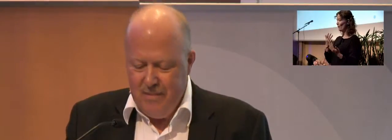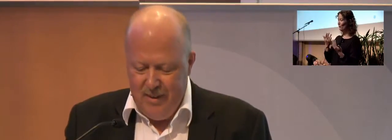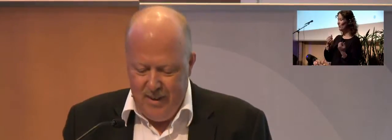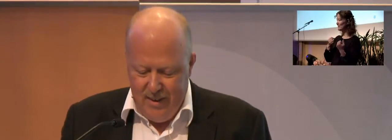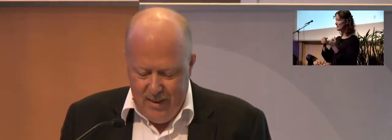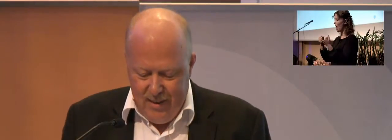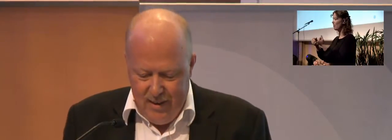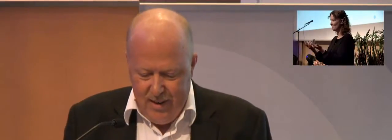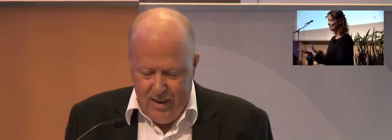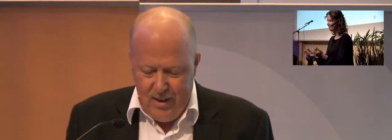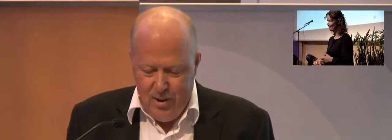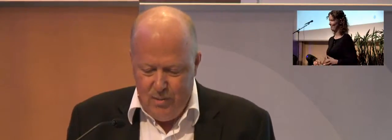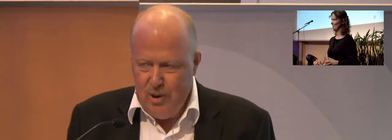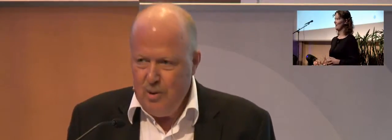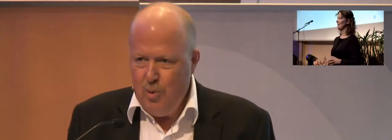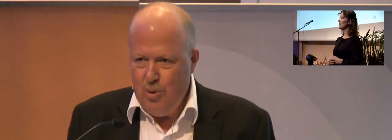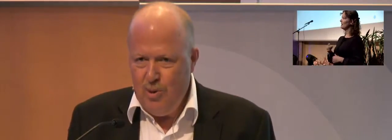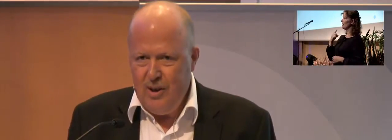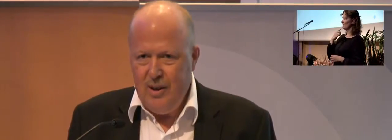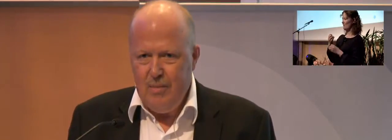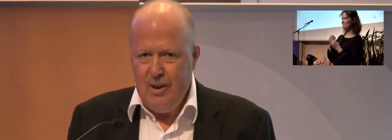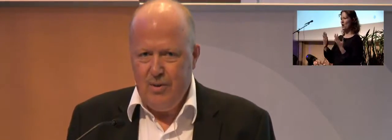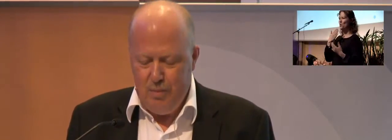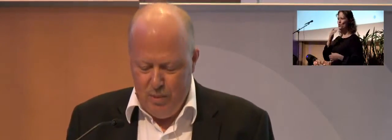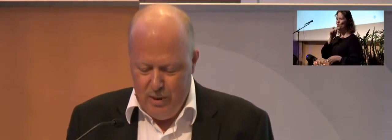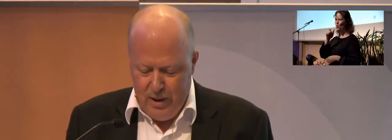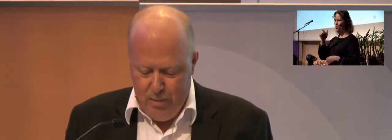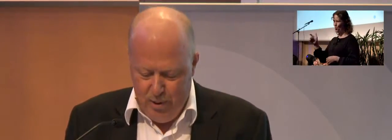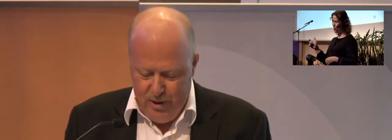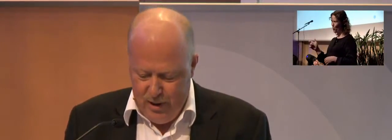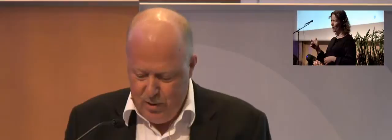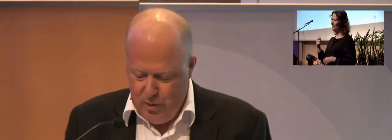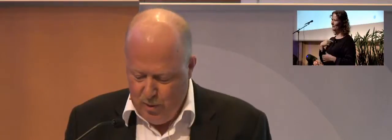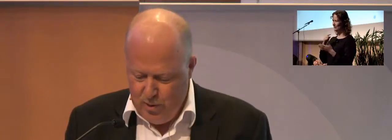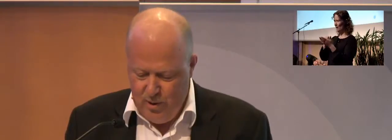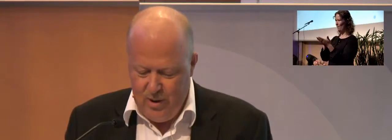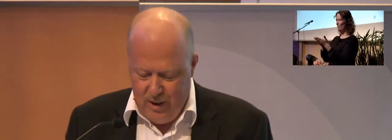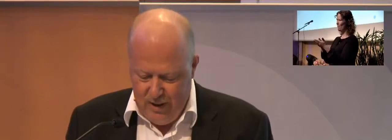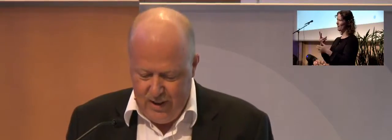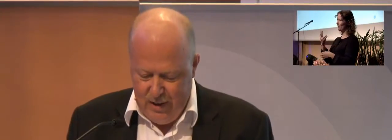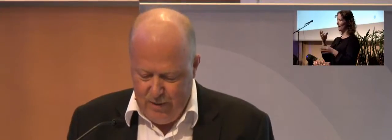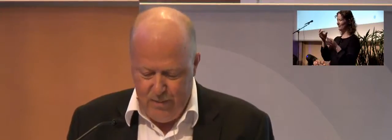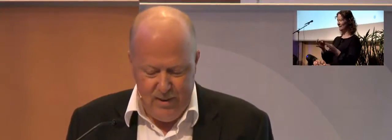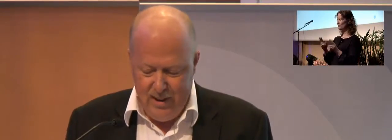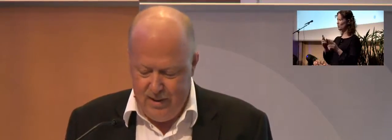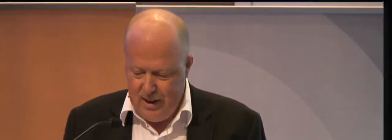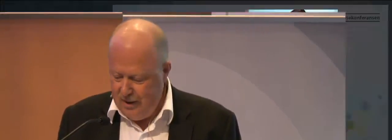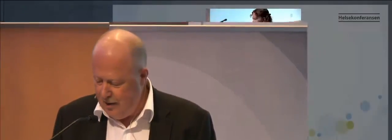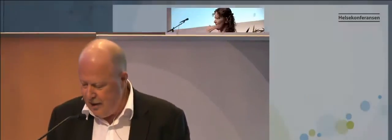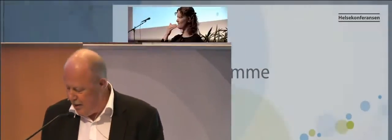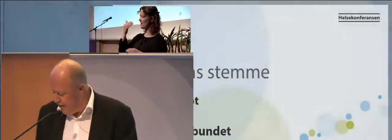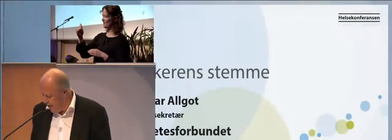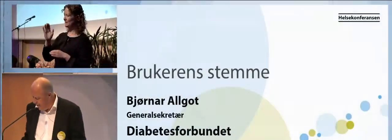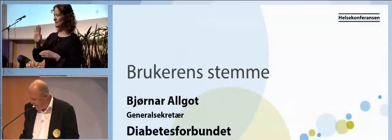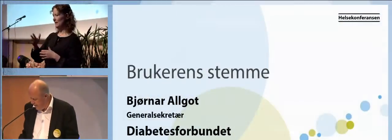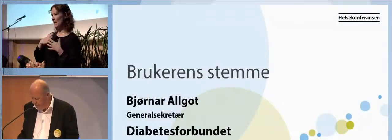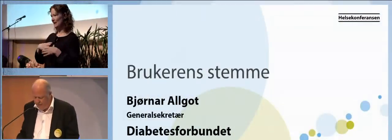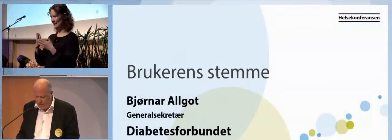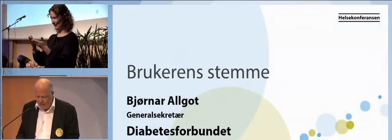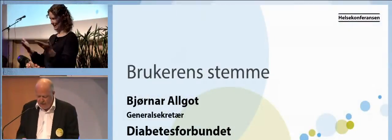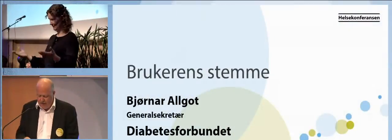den. Det sagt mange gode ord, men jeg skal påpeke et par ting som også viktige i fremtidens helsetjeneste.